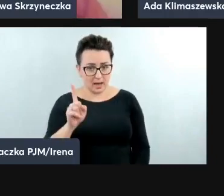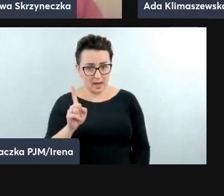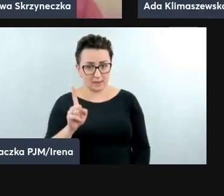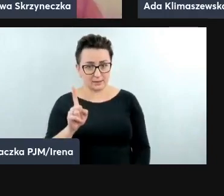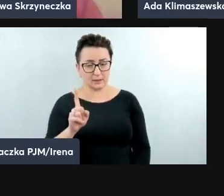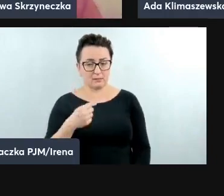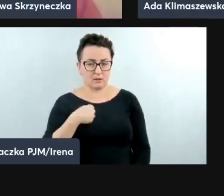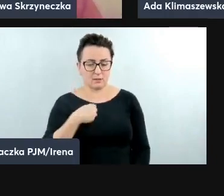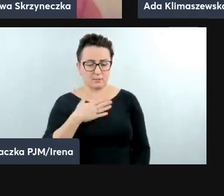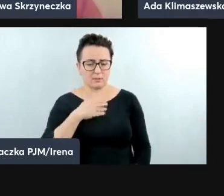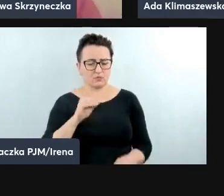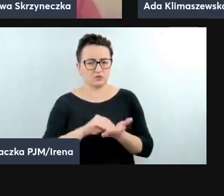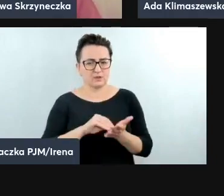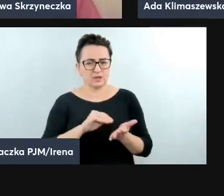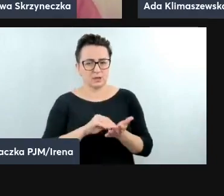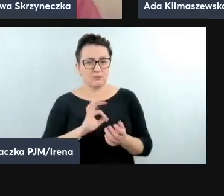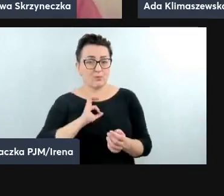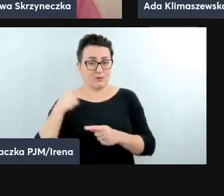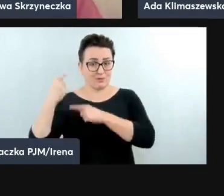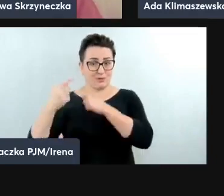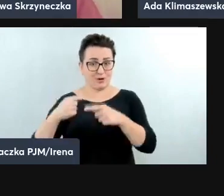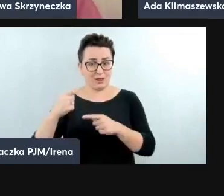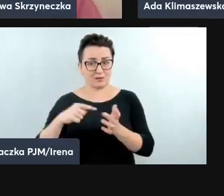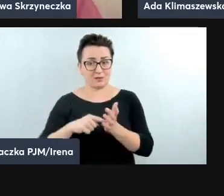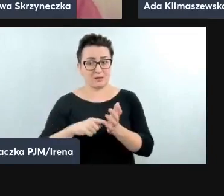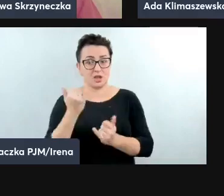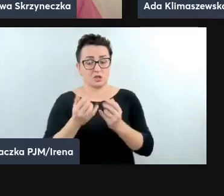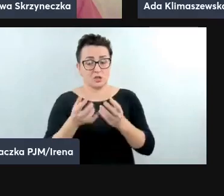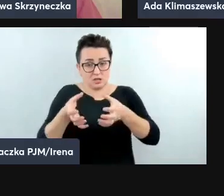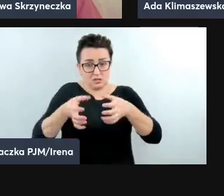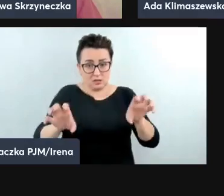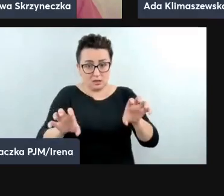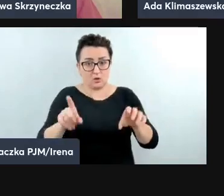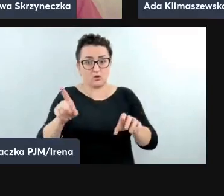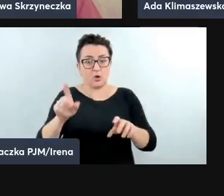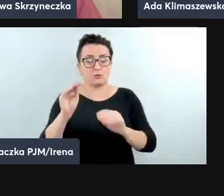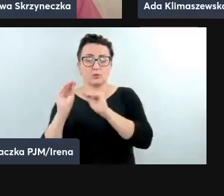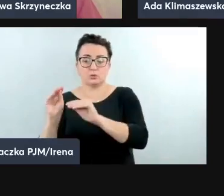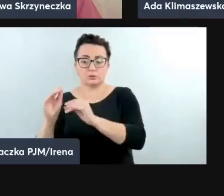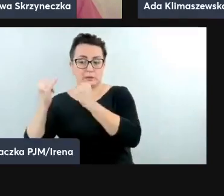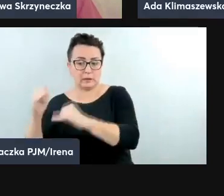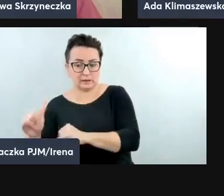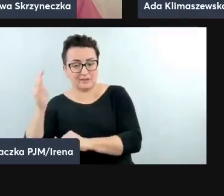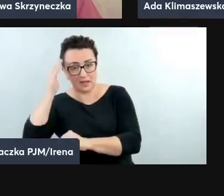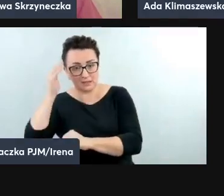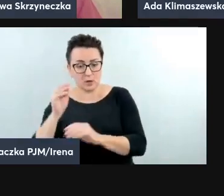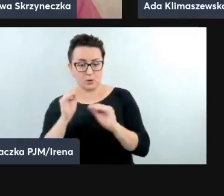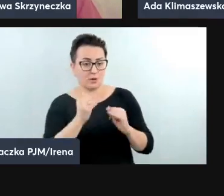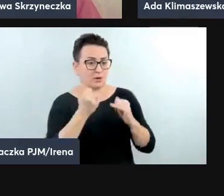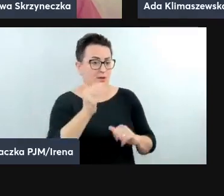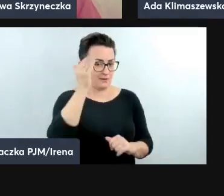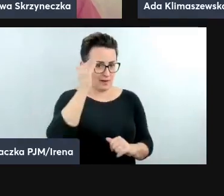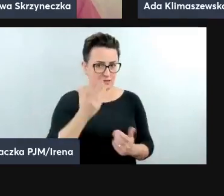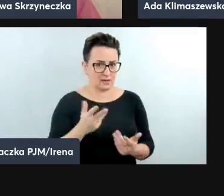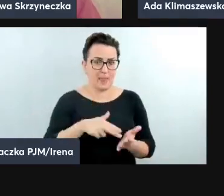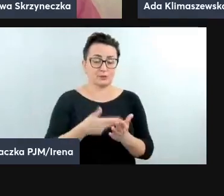że tak powiem, że jak już były dzielone, to właśnie wiedza była podzielona na te lekcje dzielone, czyli miesiączka była u dziewczyn, a nie wiem co